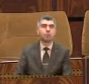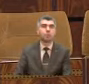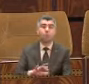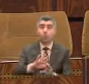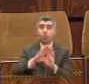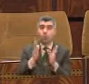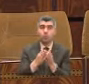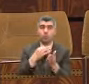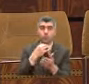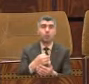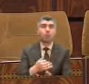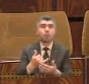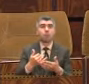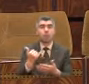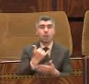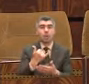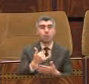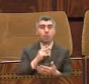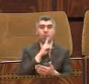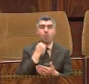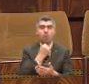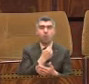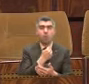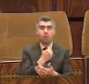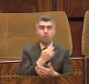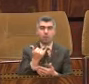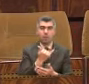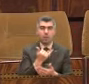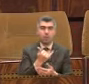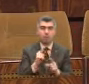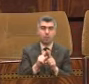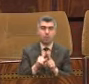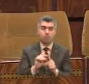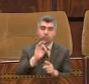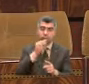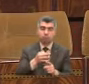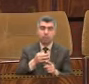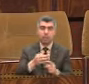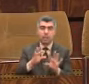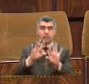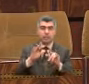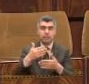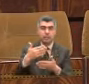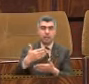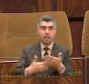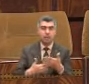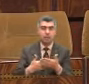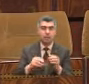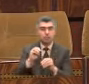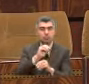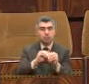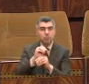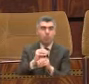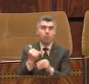هذا؟ سيد الوزير، حكومتكم ملزمة أن تفعل هذه التقارير، وإلا ما جدوى إعدادها إن